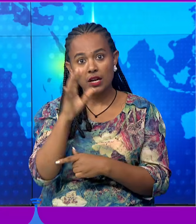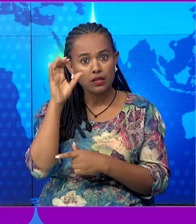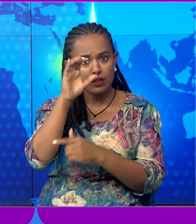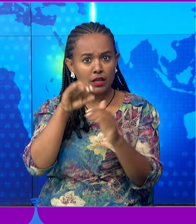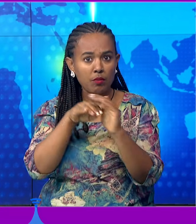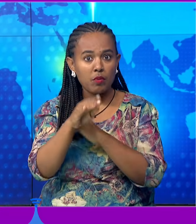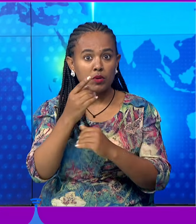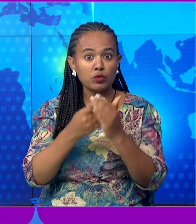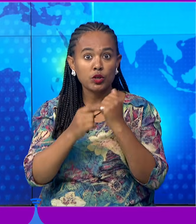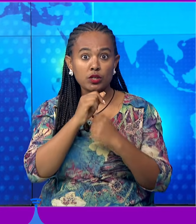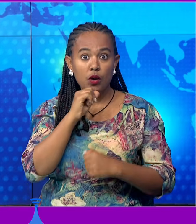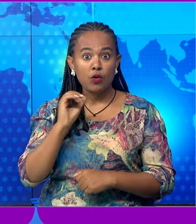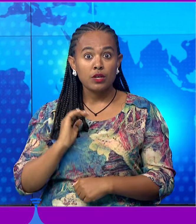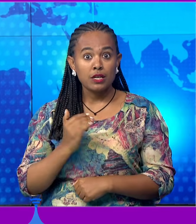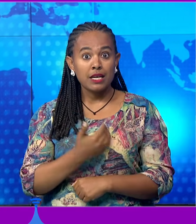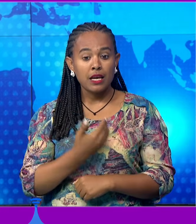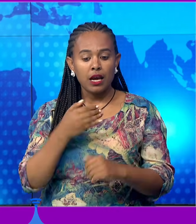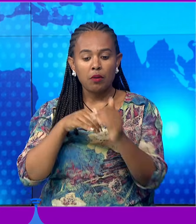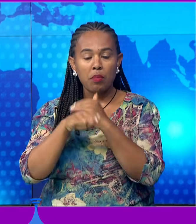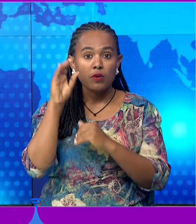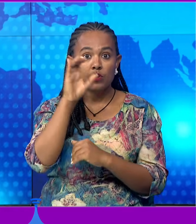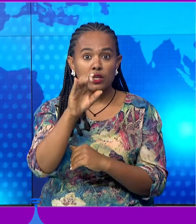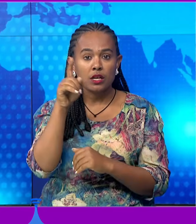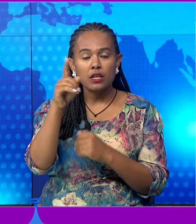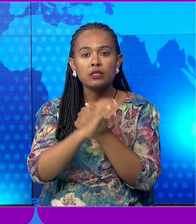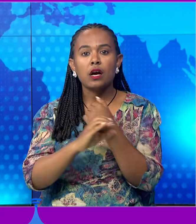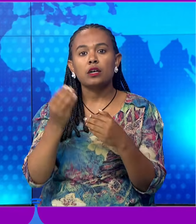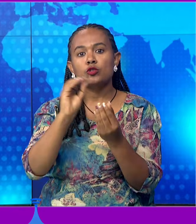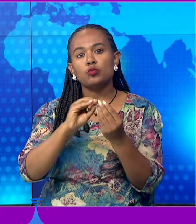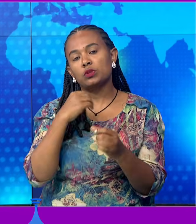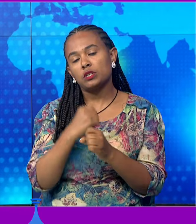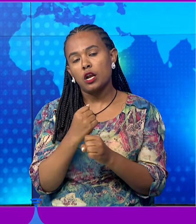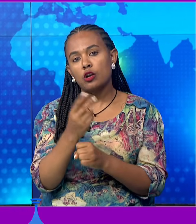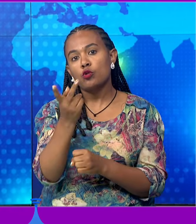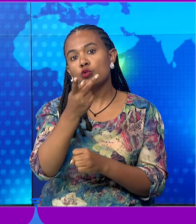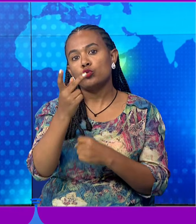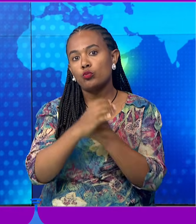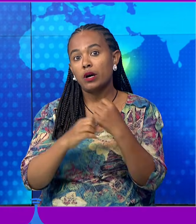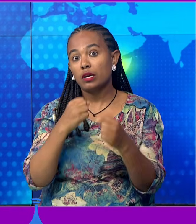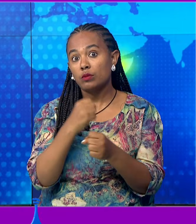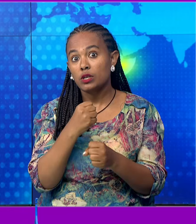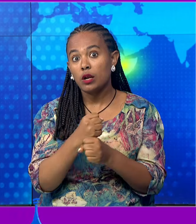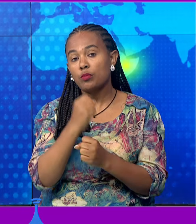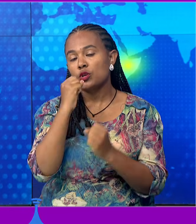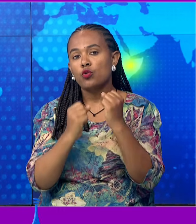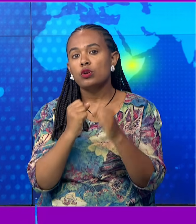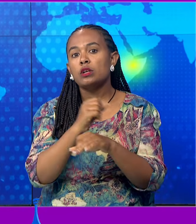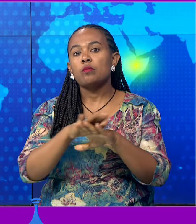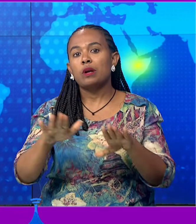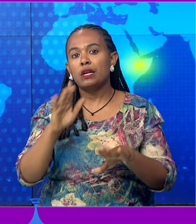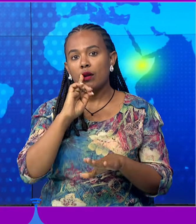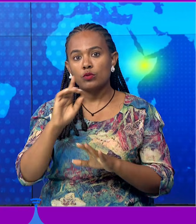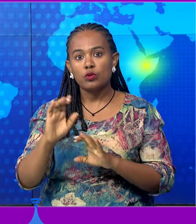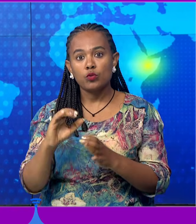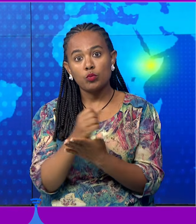ብቻ ሳይሆን ለእኛ የገባነው ግዴታ ለዛ ሀገርም ጭምር ይሰራል። ለሁለቱም ሀገር የሚሰራበት የውድድር ሜዳ ነው ተደርጎ